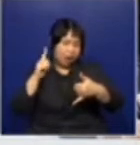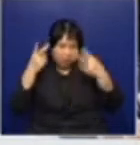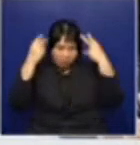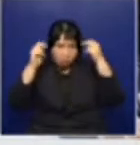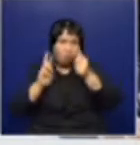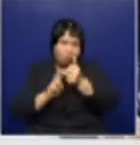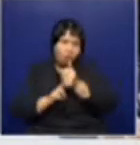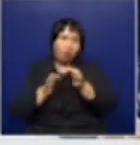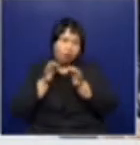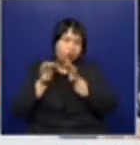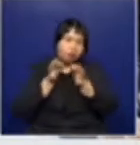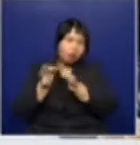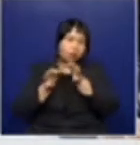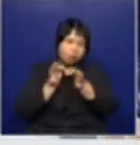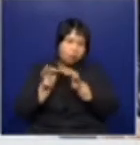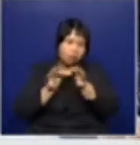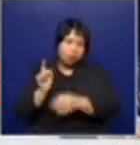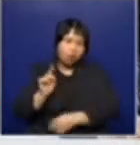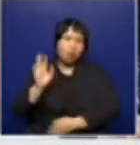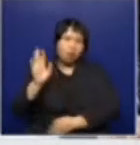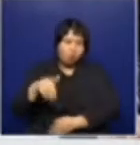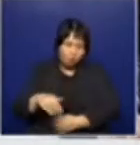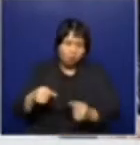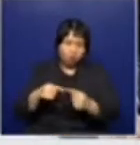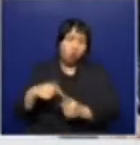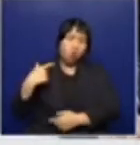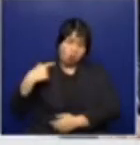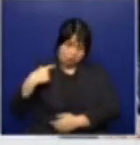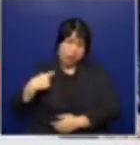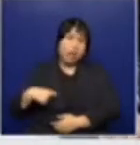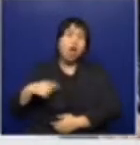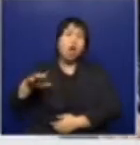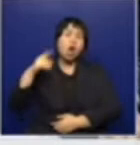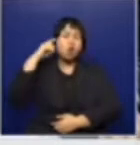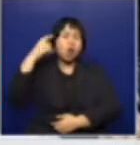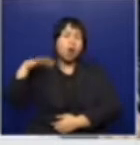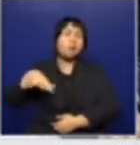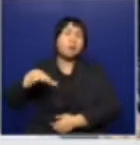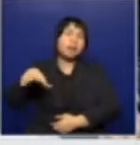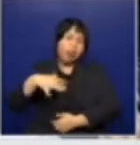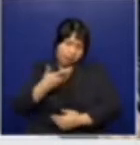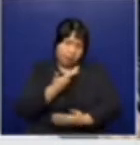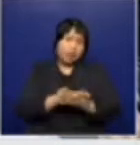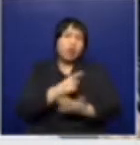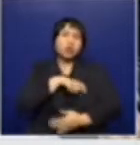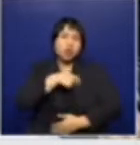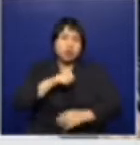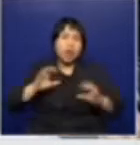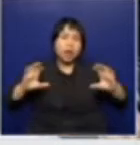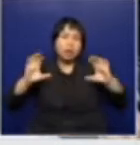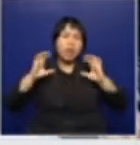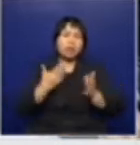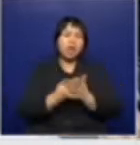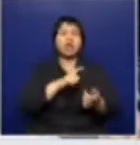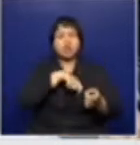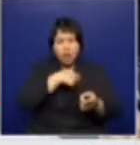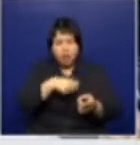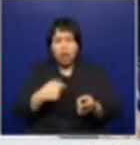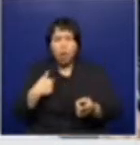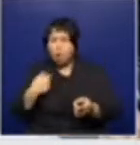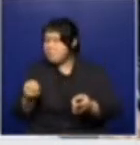อกว่าก็ค่าใช้จ่ายค่าทนายมันเป็นเรื่องธรรมดารัฐบาลไหนก็ต้องเสียเราก็เคยเสียมาเ